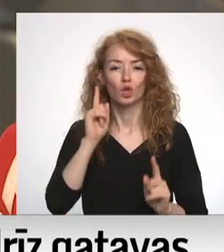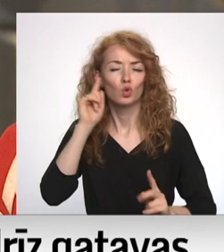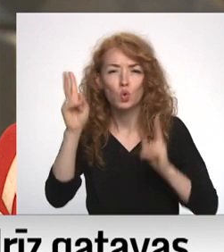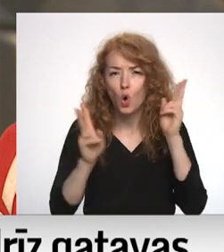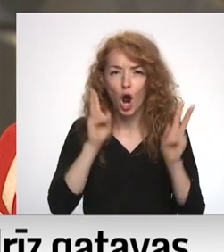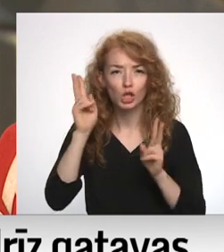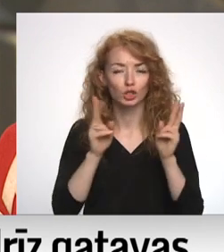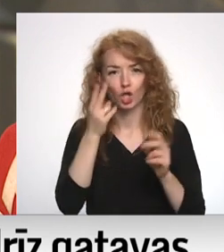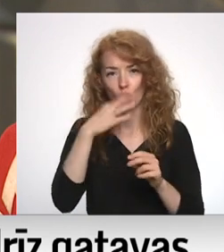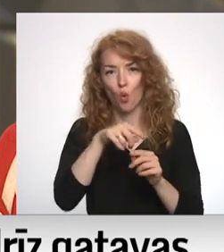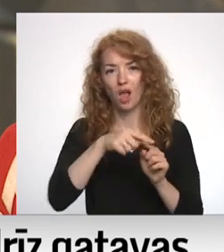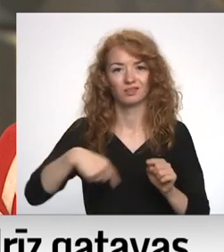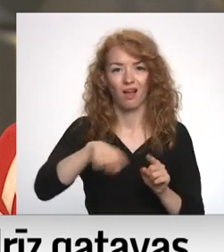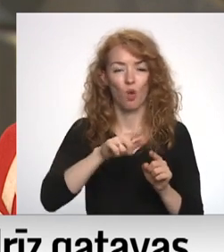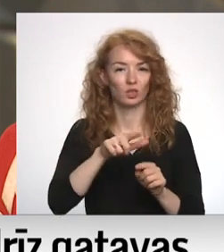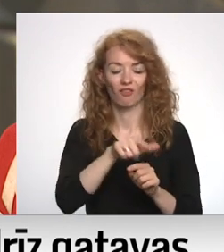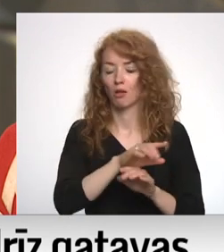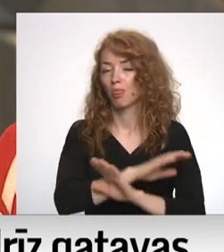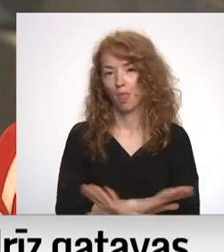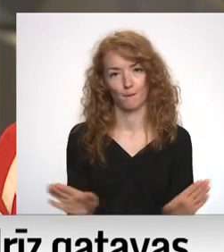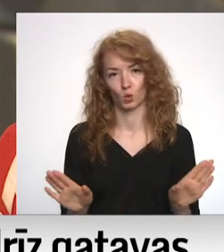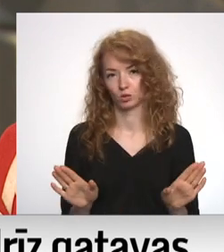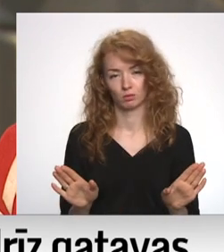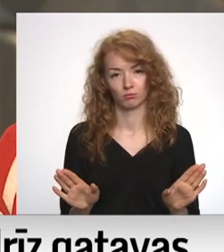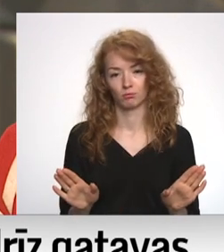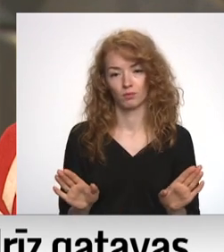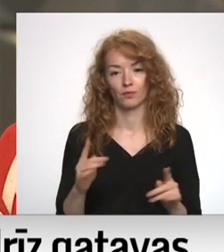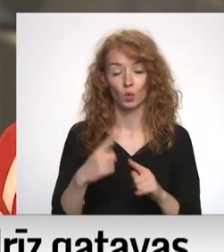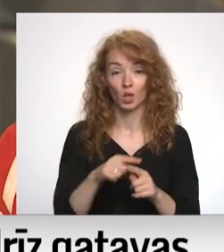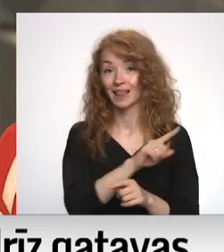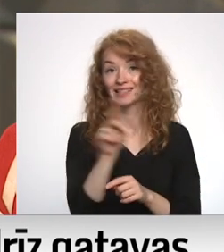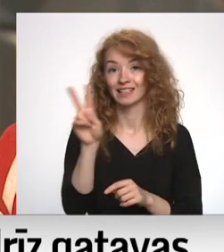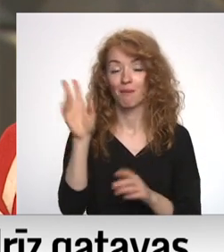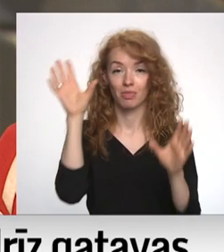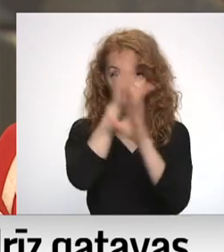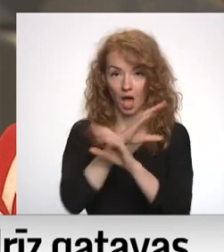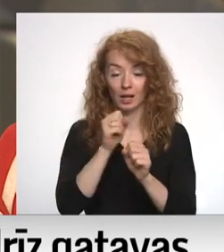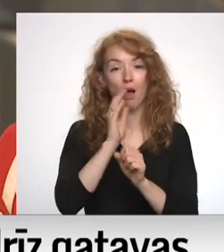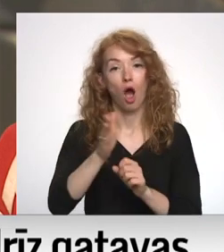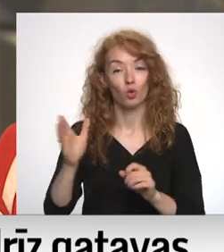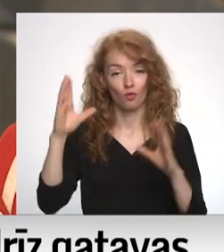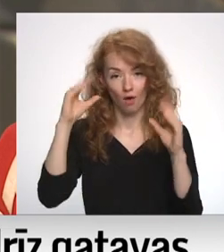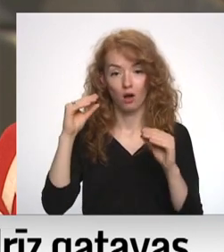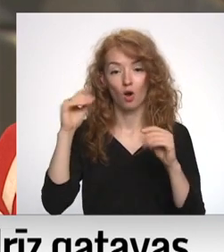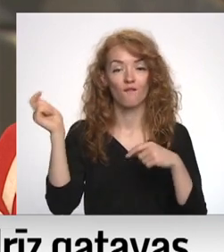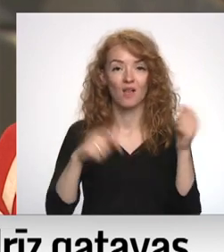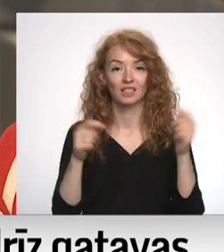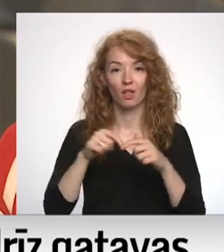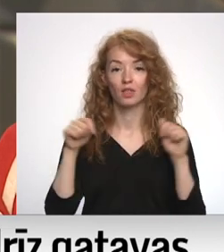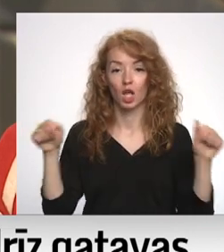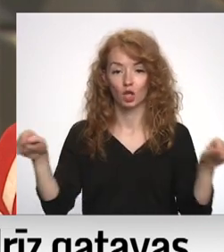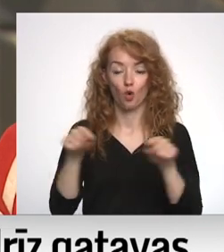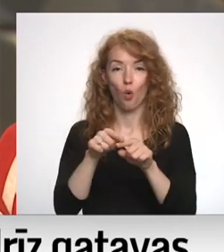trokšņi no Lucavu salas vairs dzirdam pilsētā nebūs. Un līdz 2 naktī katru vakaru festivāla